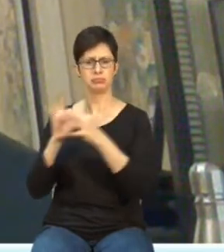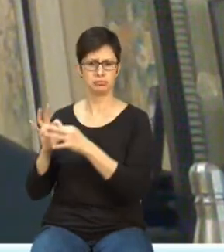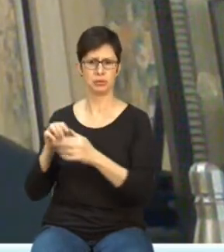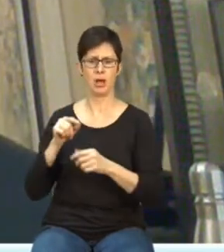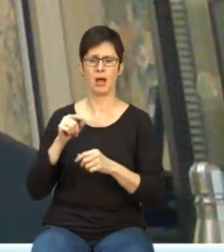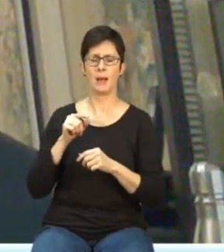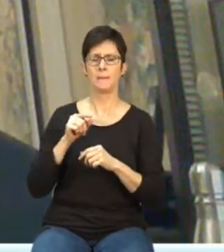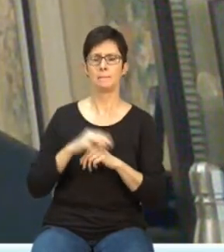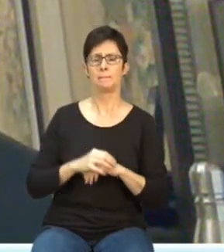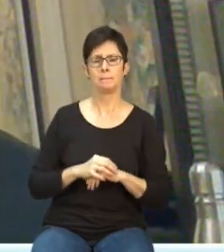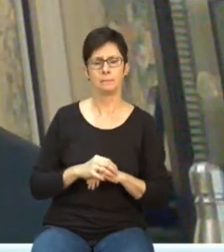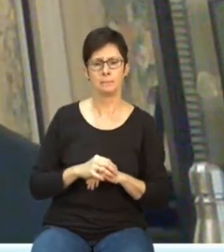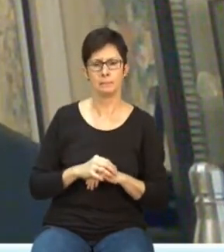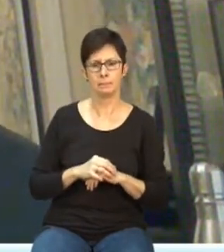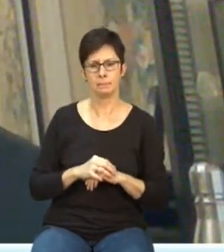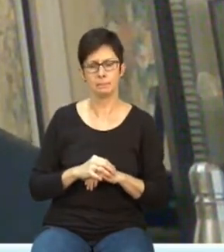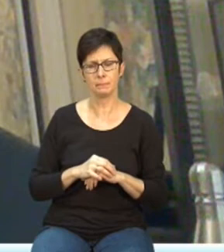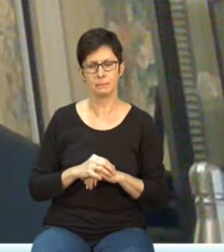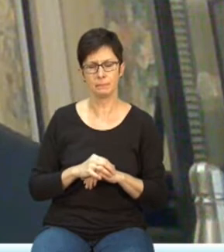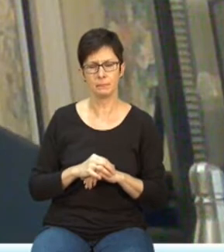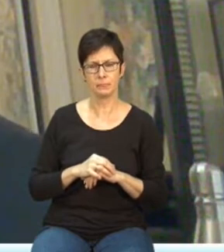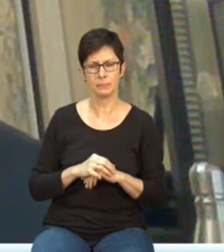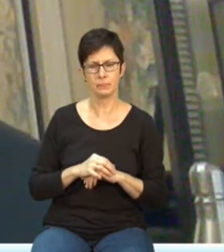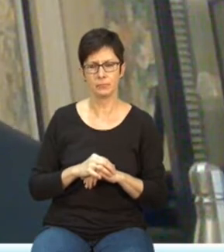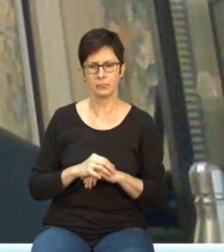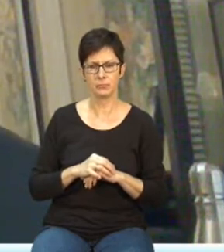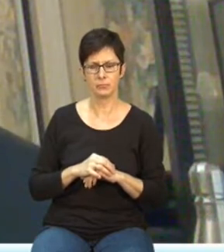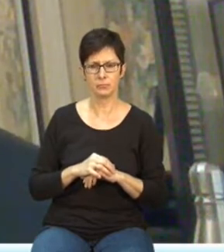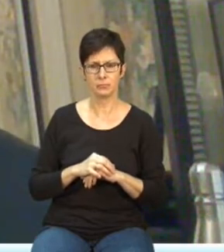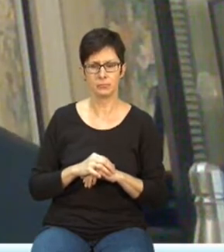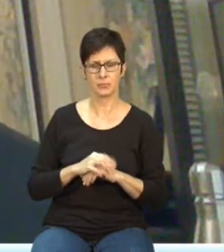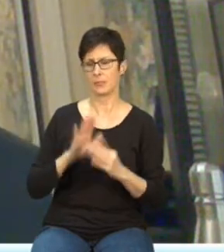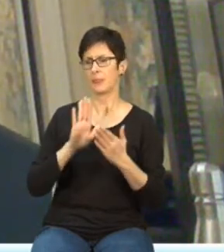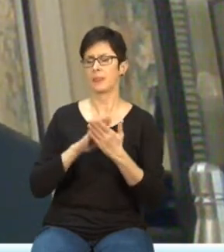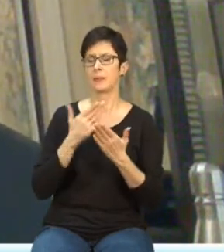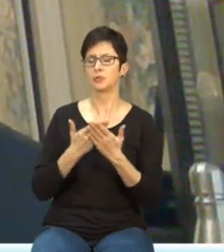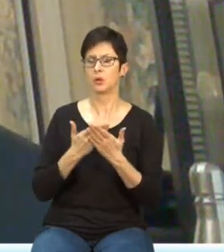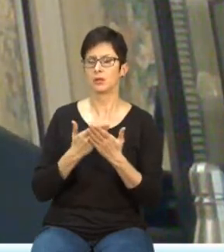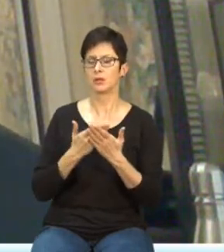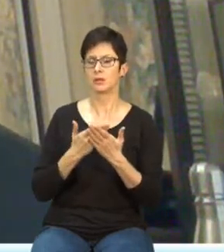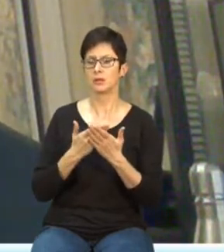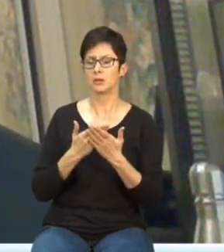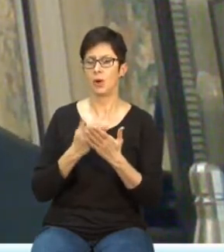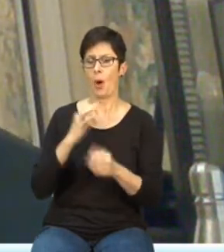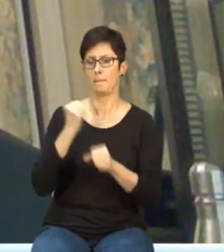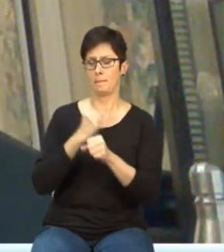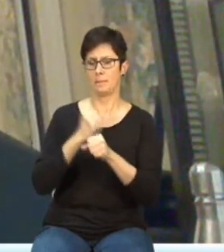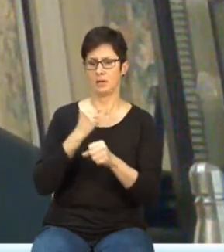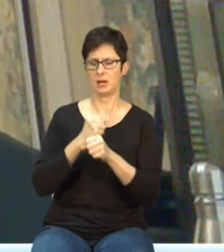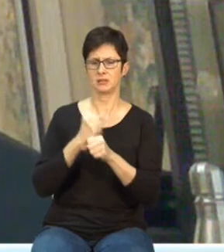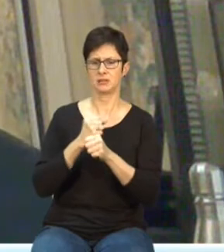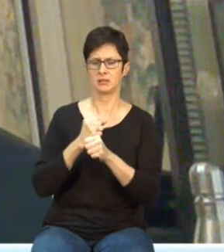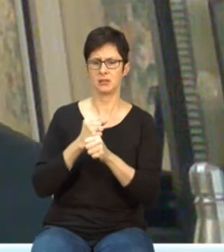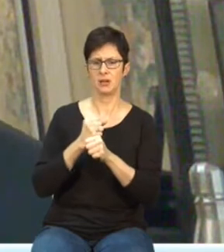powtórzone w badaniach naukowych a zatem szczególnie na przykład w jeżeli chodzi o pracy by ją i